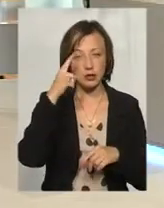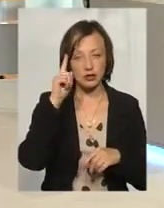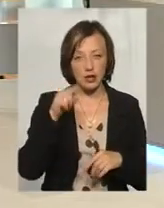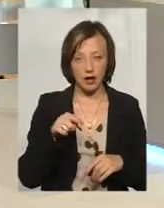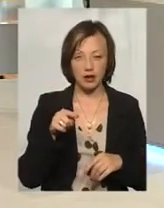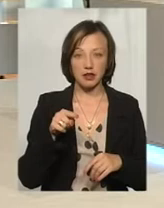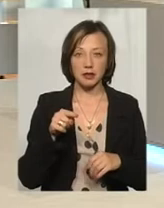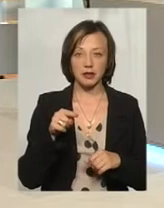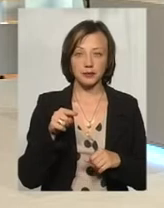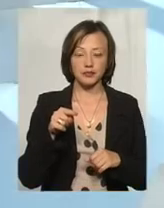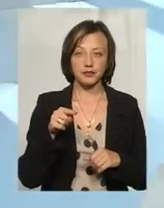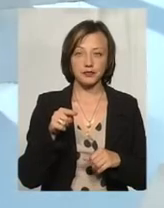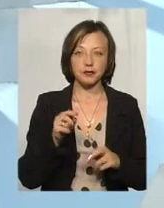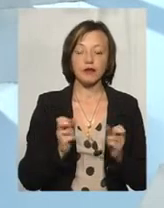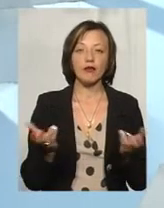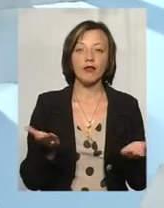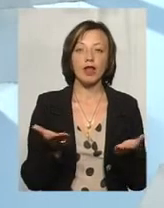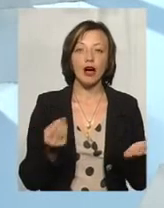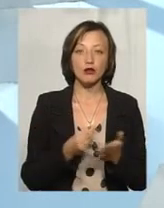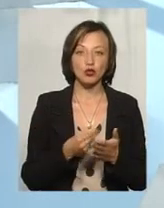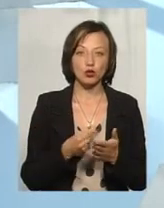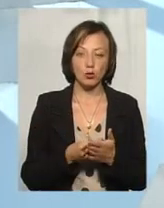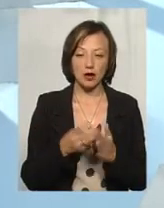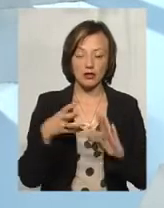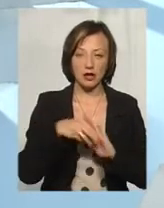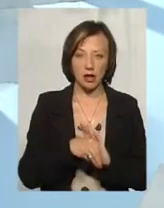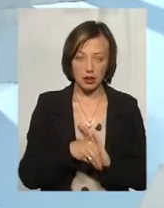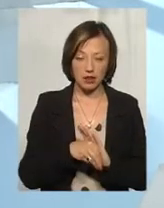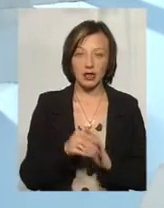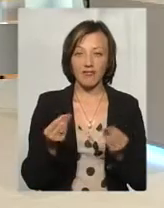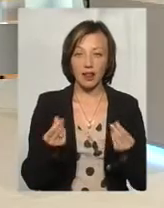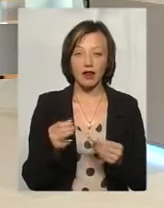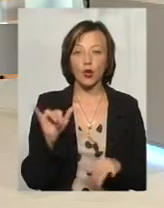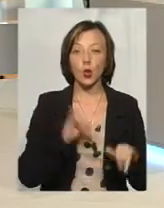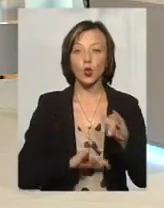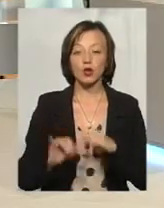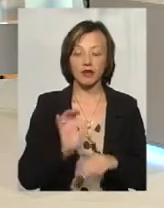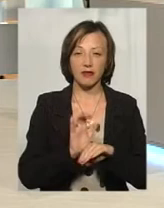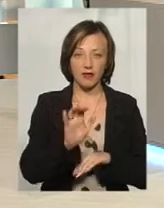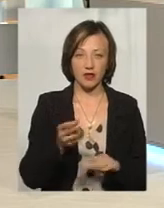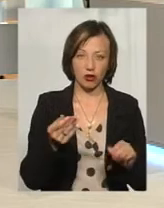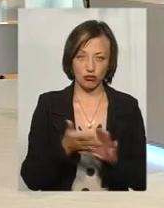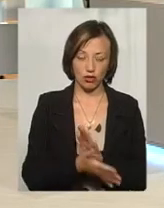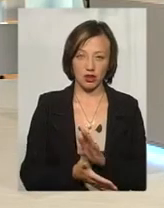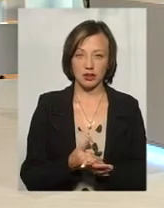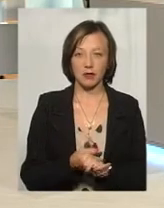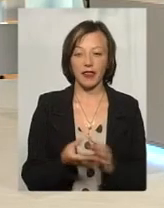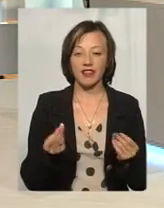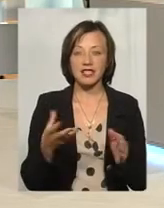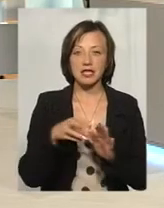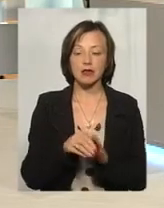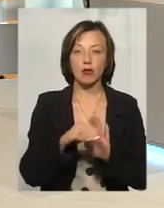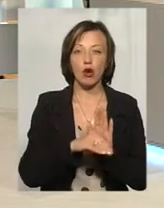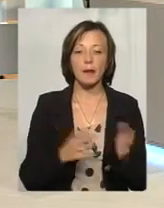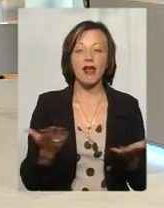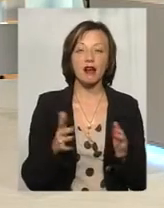і яка сума закладена в тариф, і куди вона буде витрачатись. Тобто інвестиційна програма,